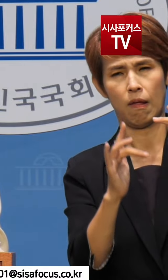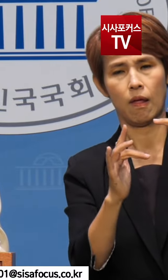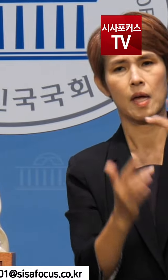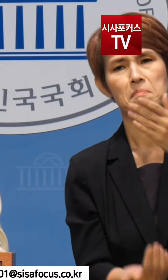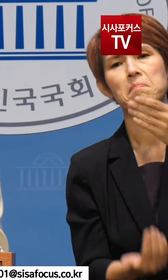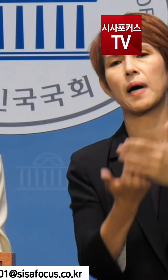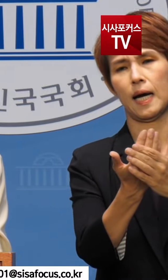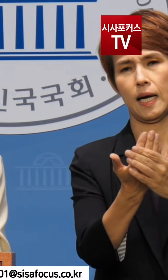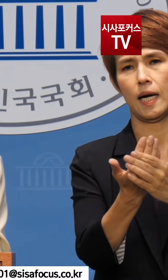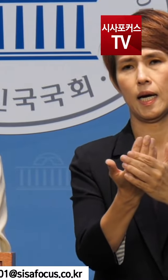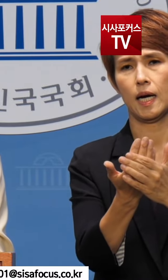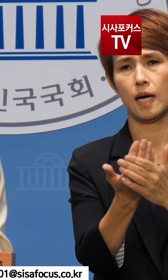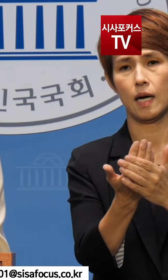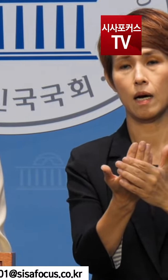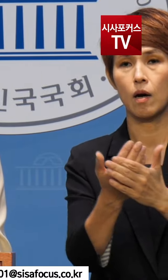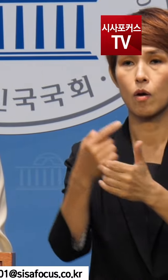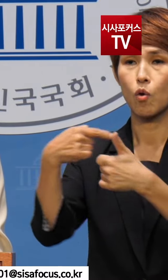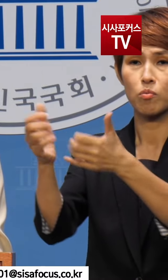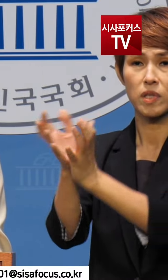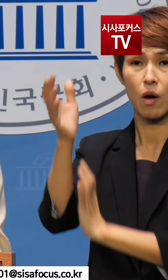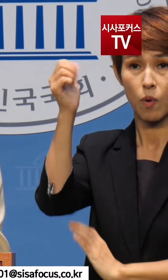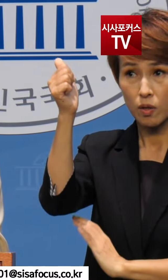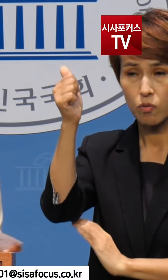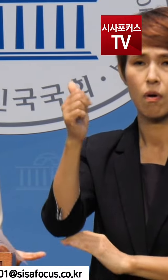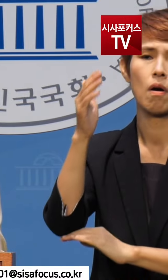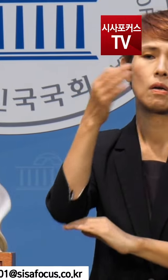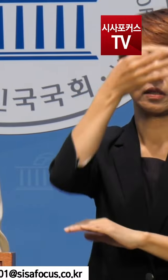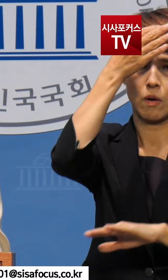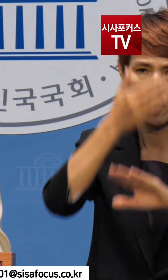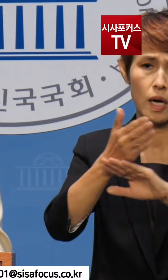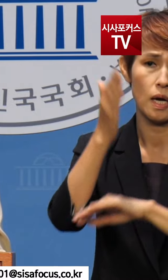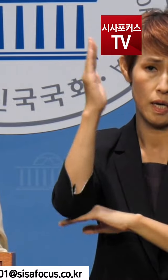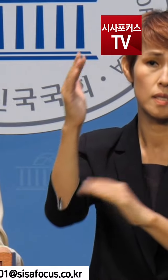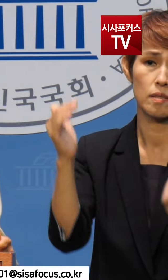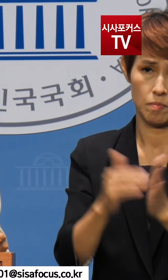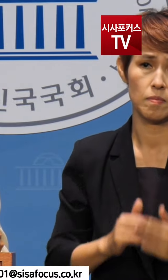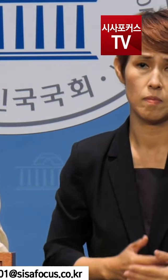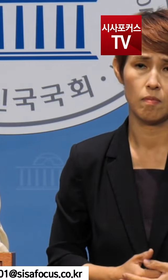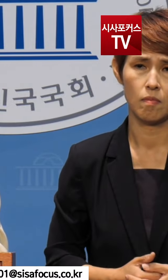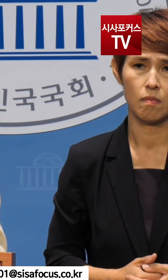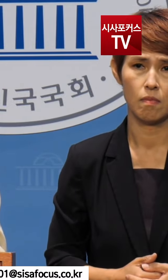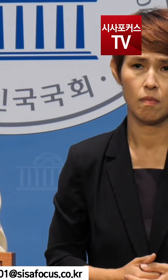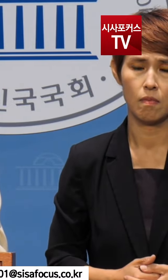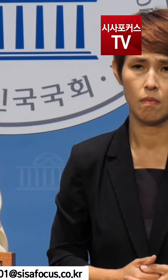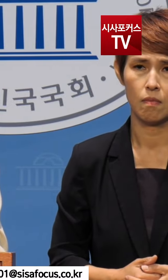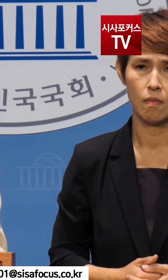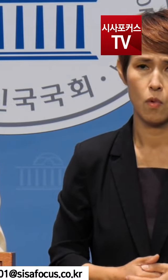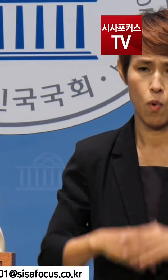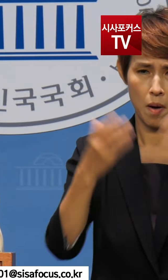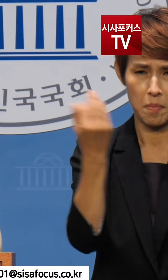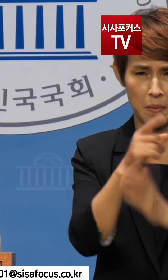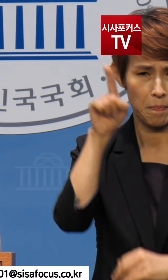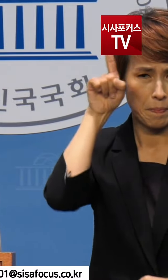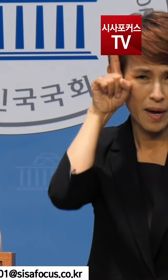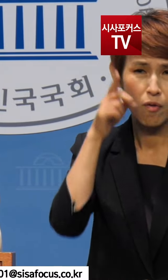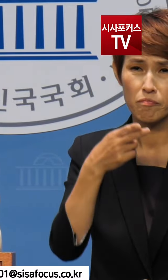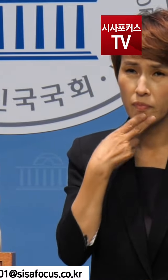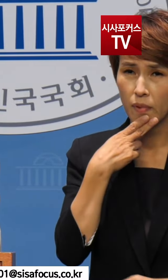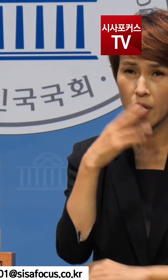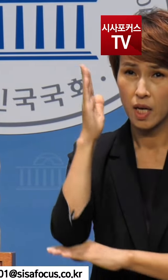있었습니다. 이에 대해 교육부 장관도 공식적으로 사과를 했습니다. 세상에 어떤 일도 완벽한 준비는 없다는